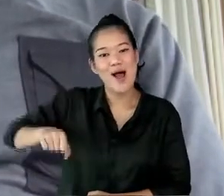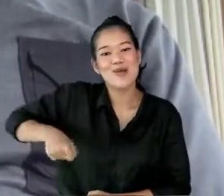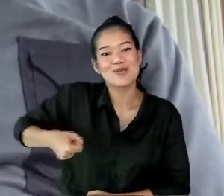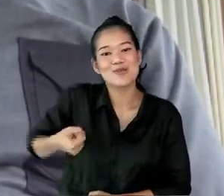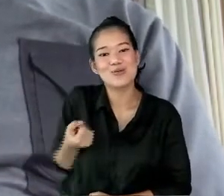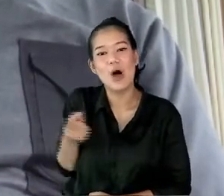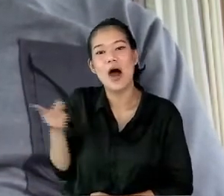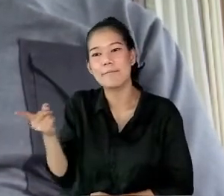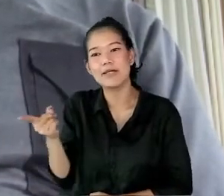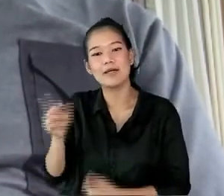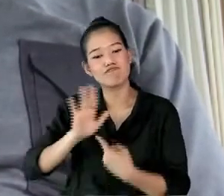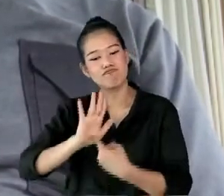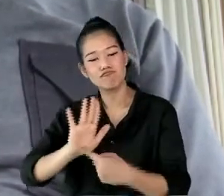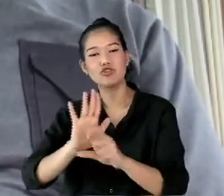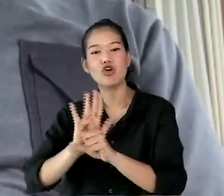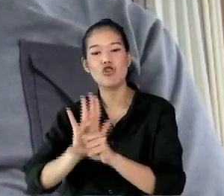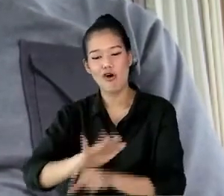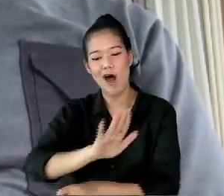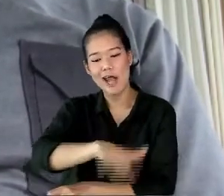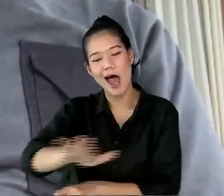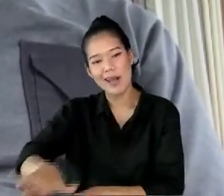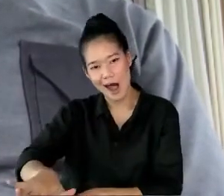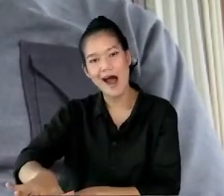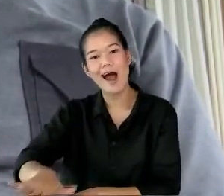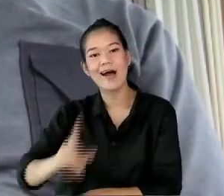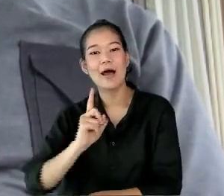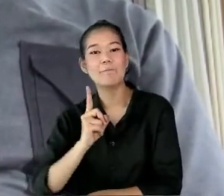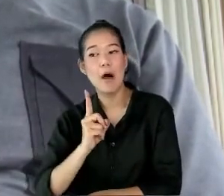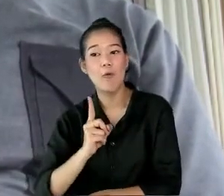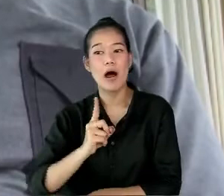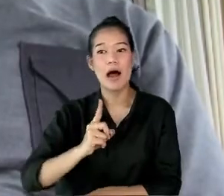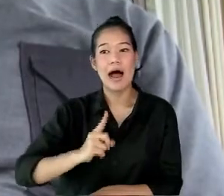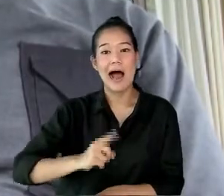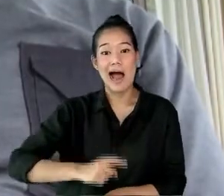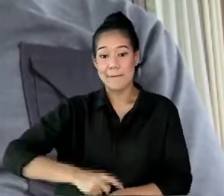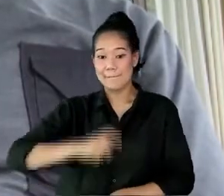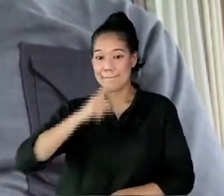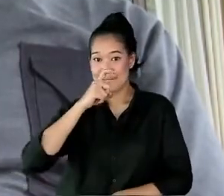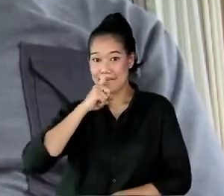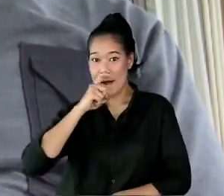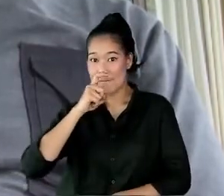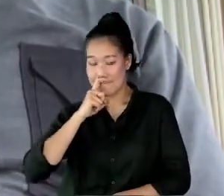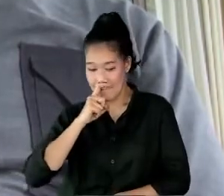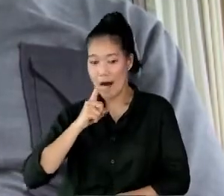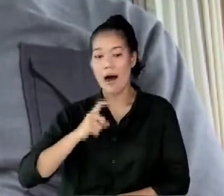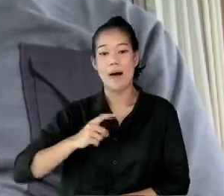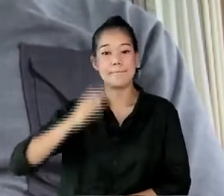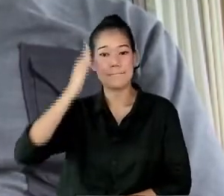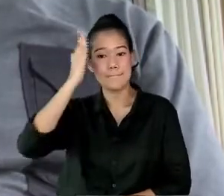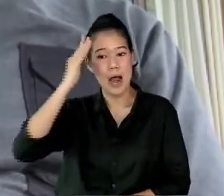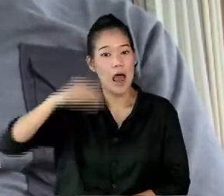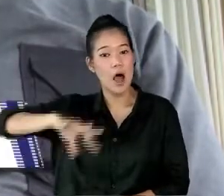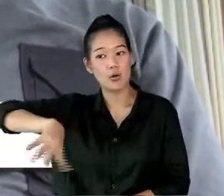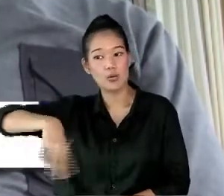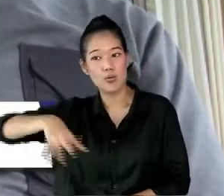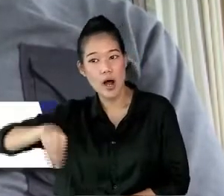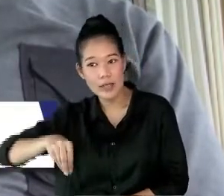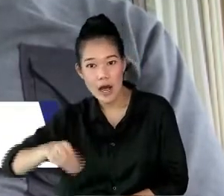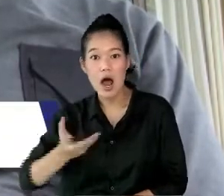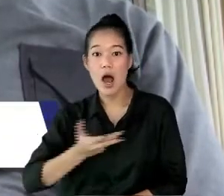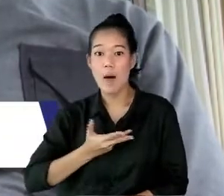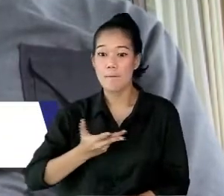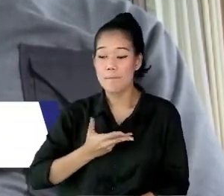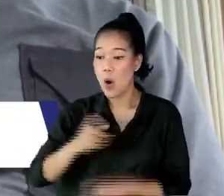tuh mencontohkan kepada anak-anak bahwa kepatuhan ayah sebagai seorang penyanyi, mau disuruh TV